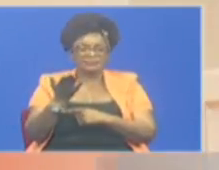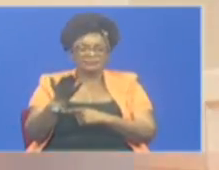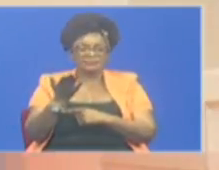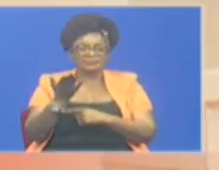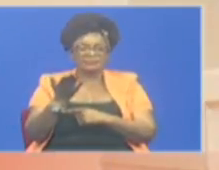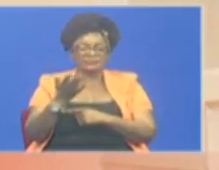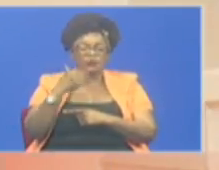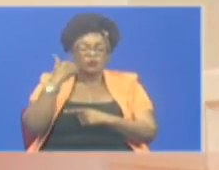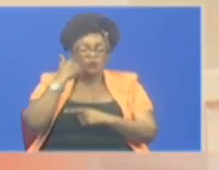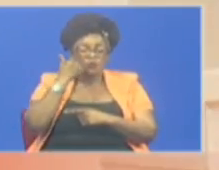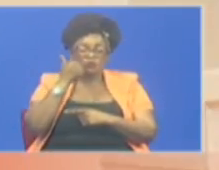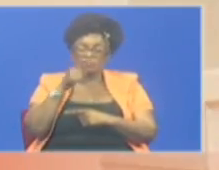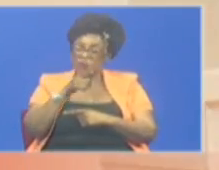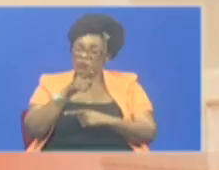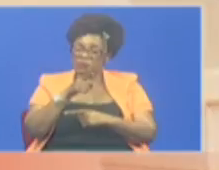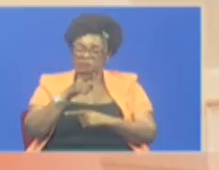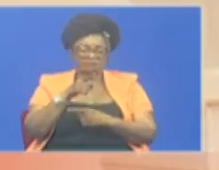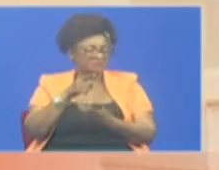ugonjwa huu hauna mpaka.